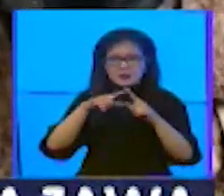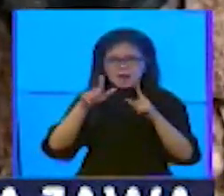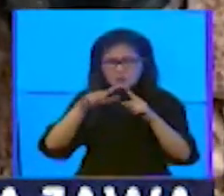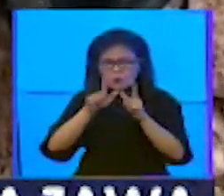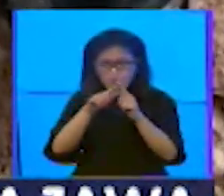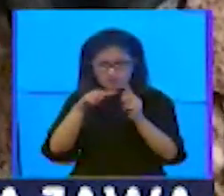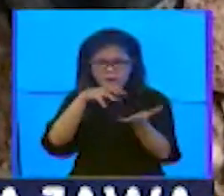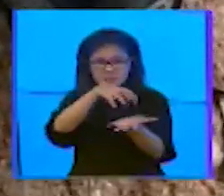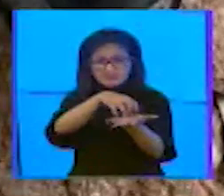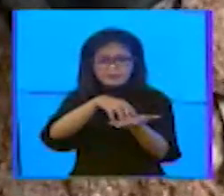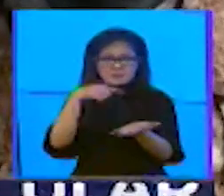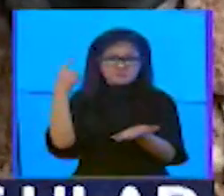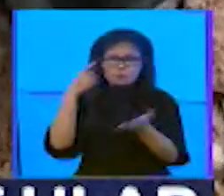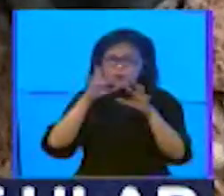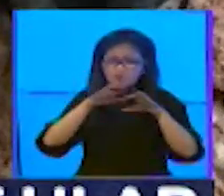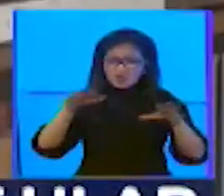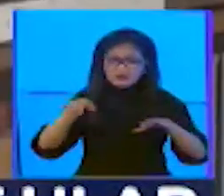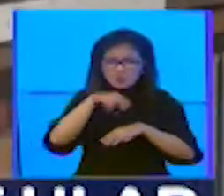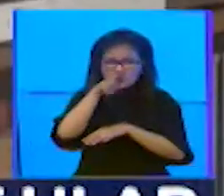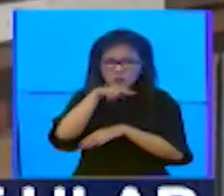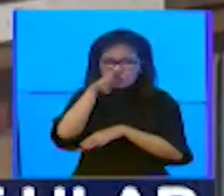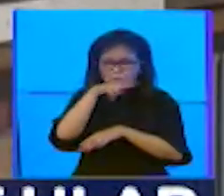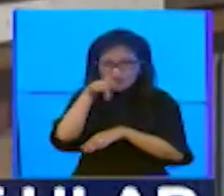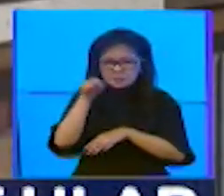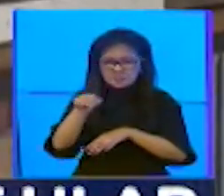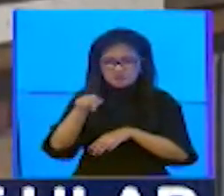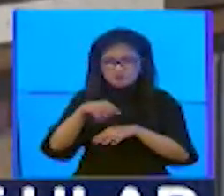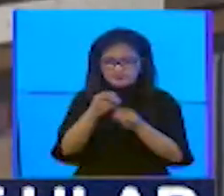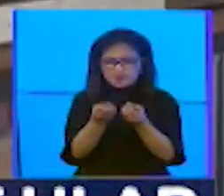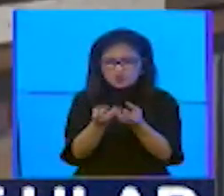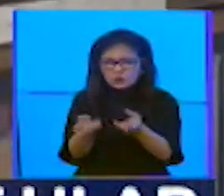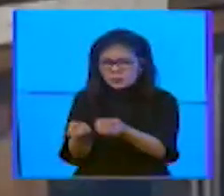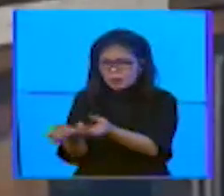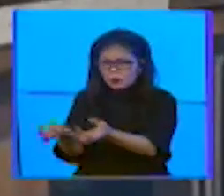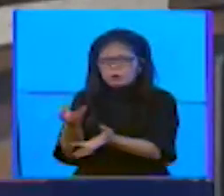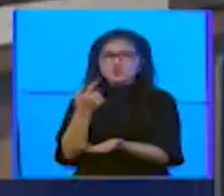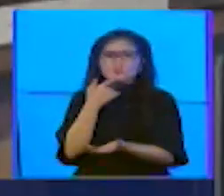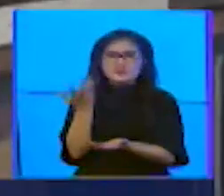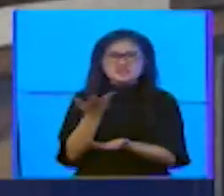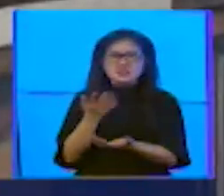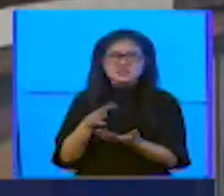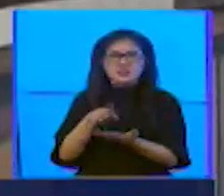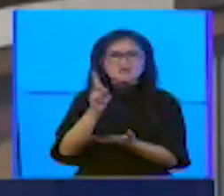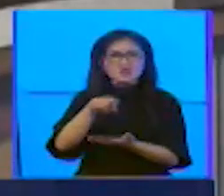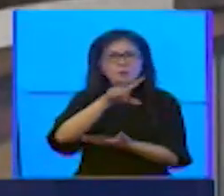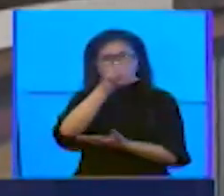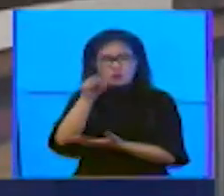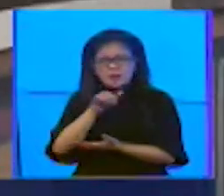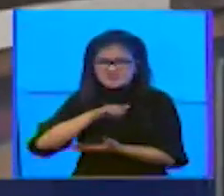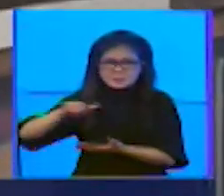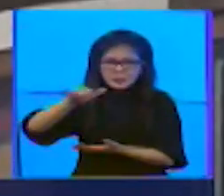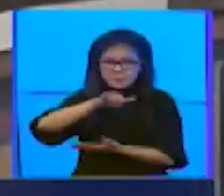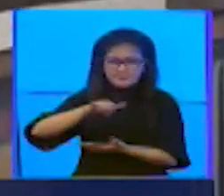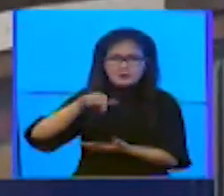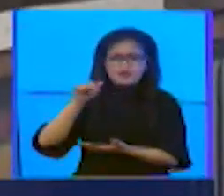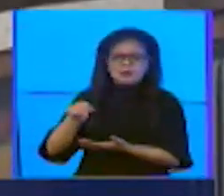habitat berkembang biaknya ular kobra. Biasanya penemuan-penemuan ini di bulan yang sama dari penemuan sebelumnya. Oh